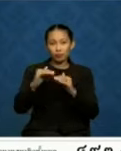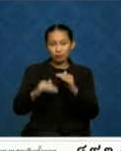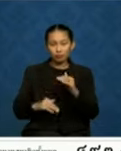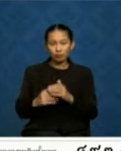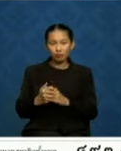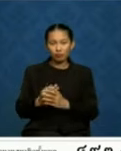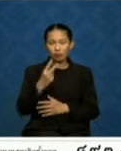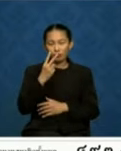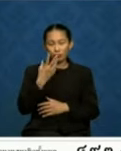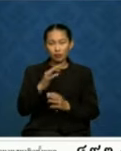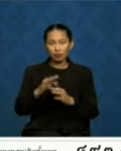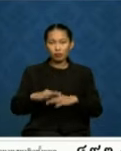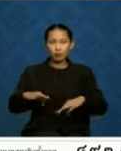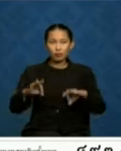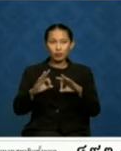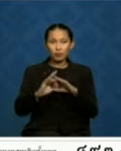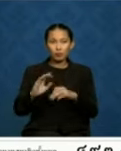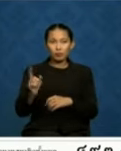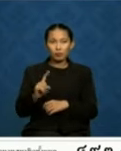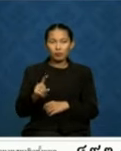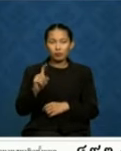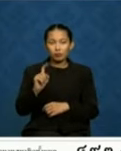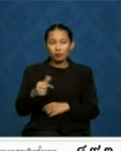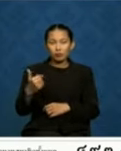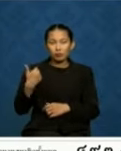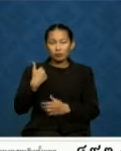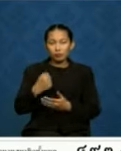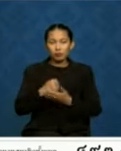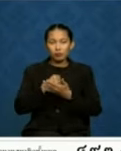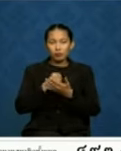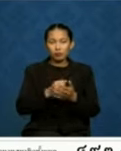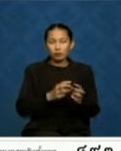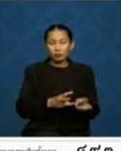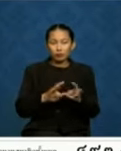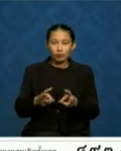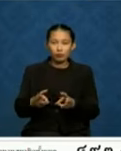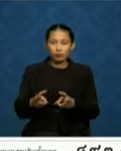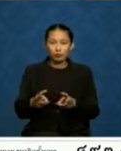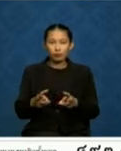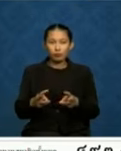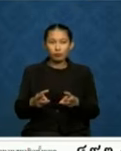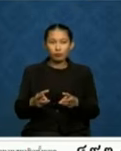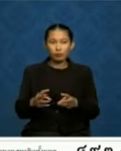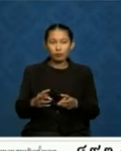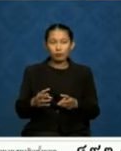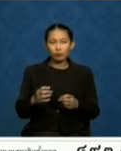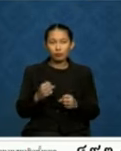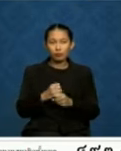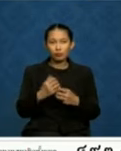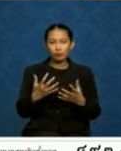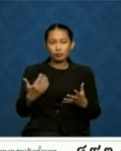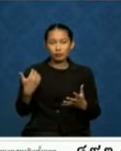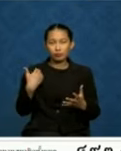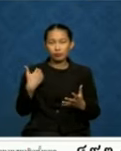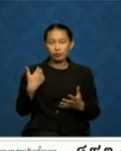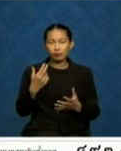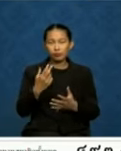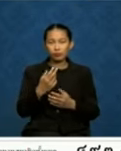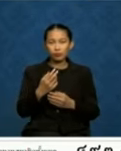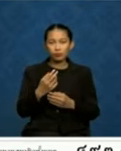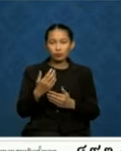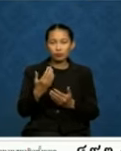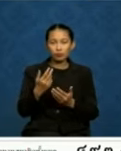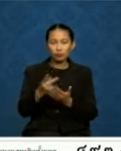จึงมีความจำเป็นครับที่เราจะต้องช่วยกันหาวิธีนะครับทำให้การยาสูบเนี่ยมีผลประกอบการที่ดี